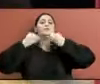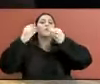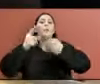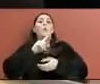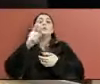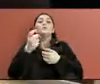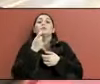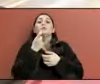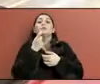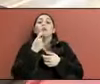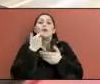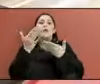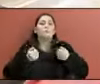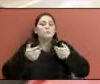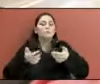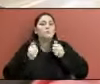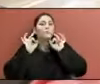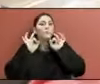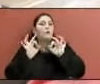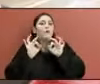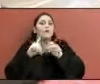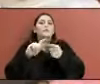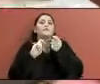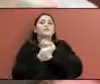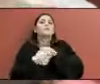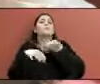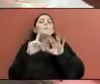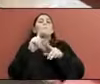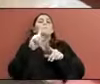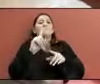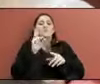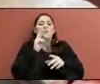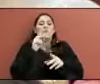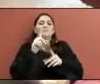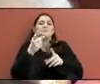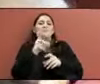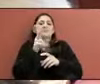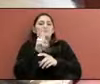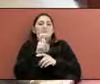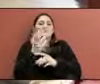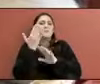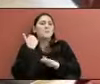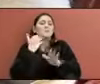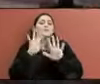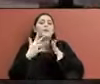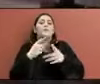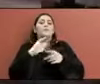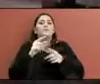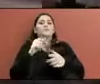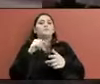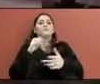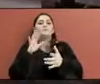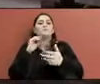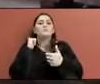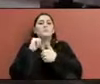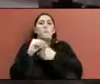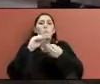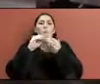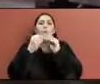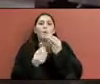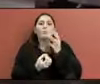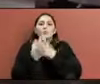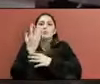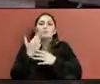vatandaşımız akülü tekerlekli sandalyeyi. Son birkaç ayda arızalanmış ve bize tekrar ulaştı.